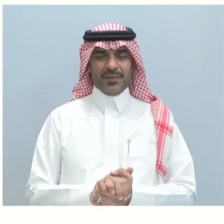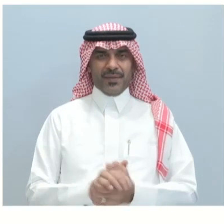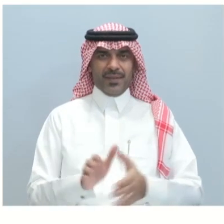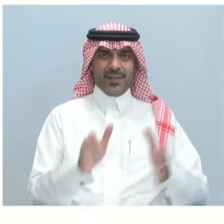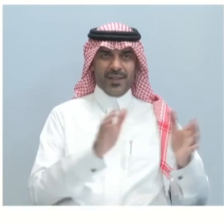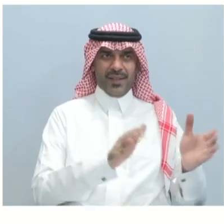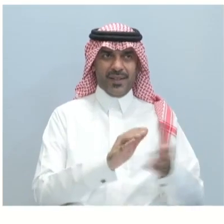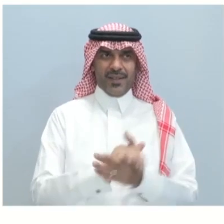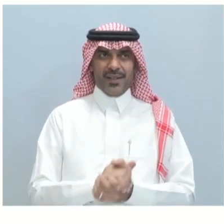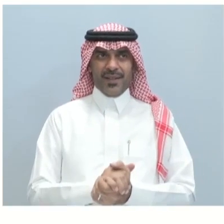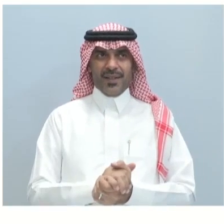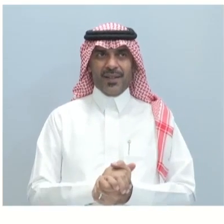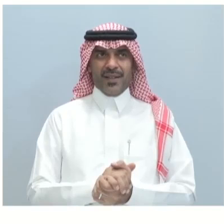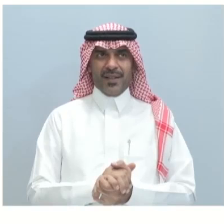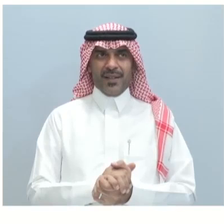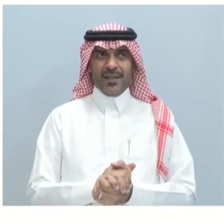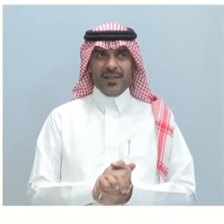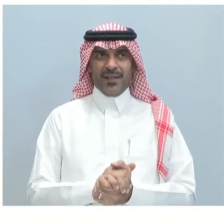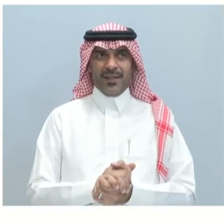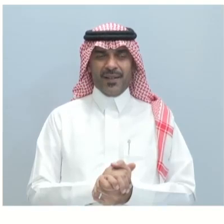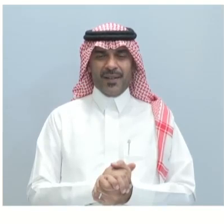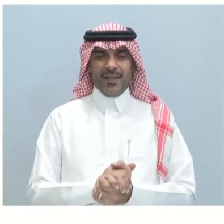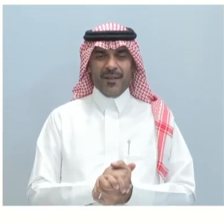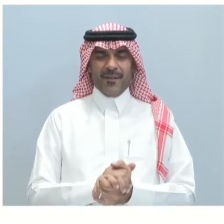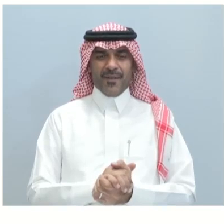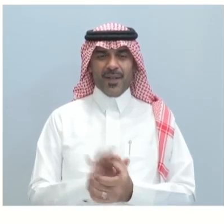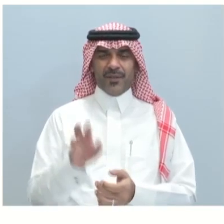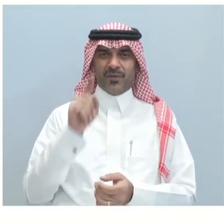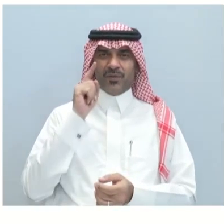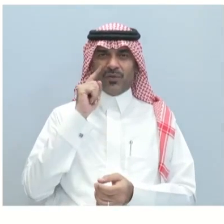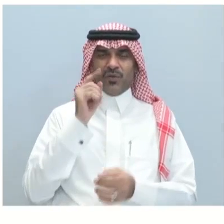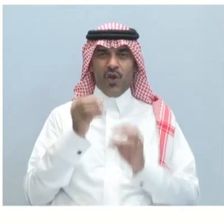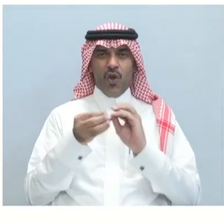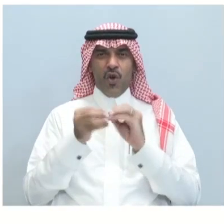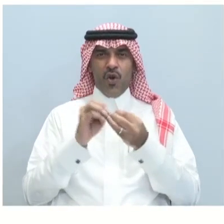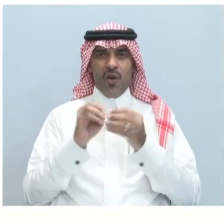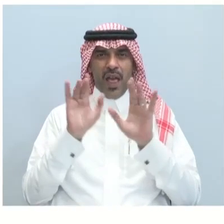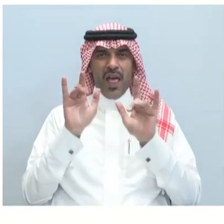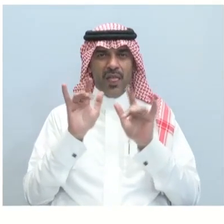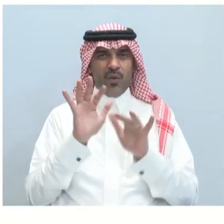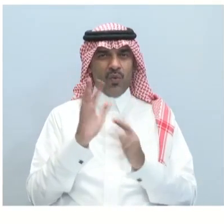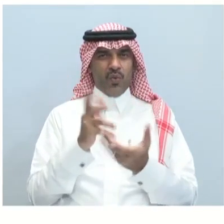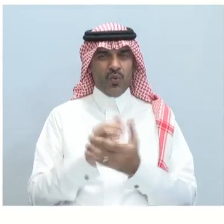الان امامكم خريطه طلابي وطالباتي الى ماذا يشير هذا اللون الاخضر